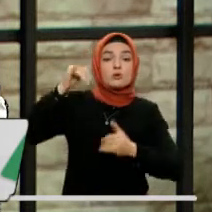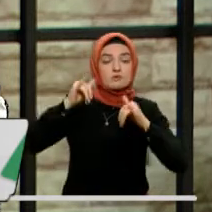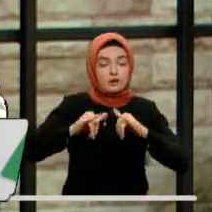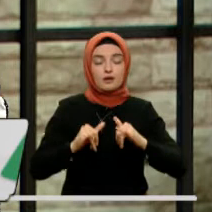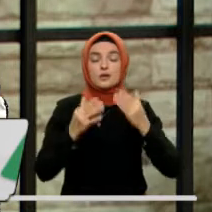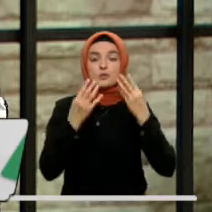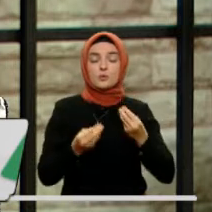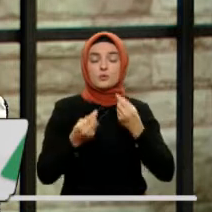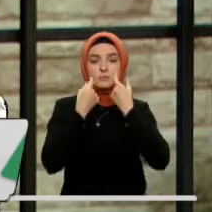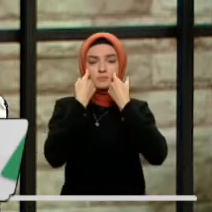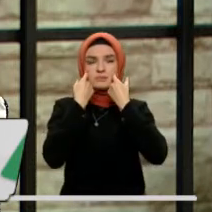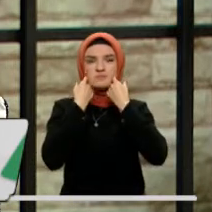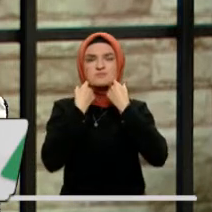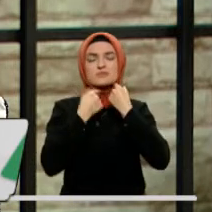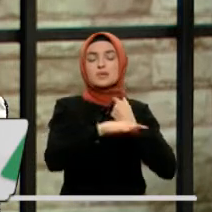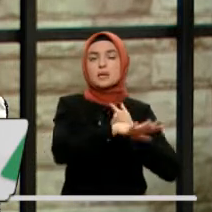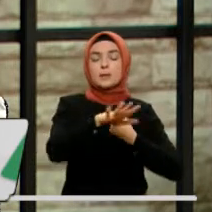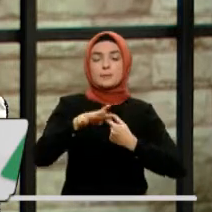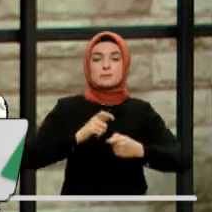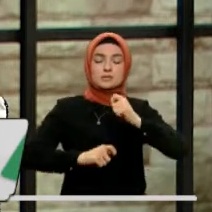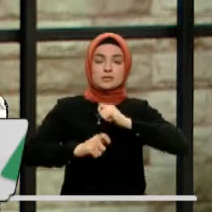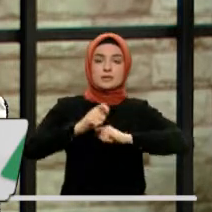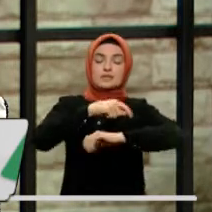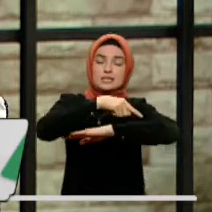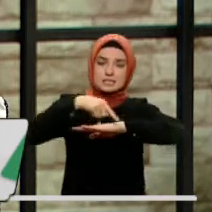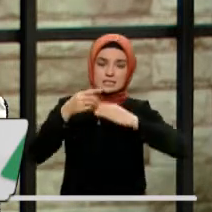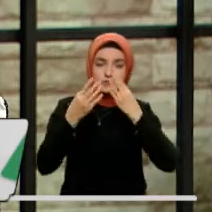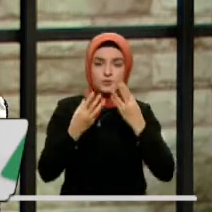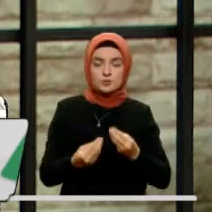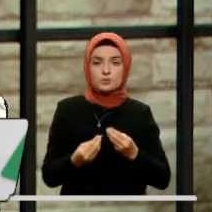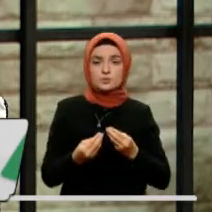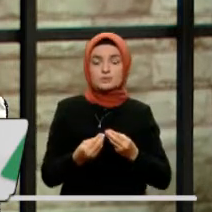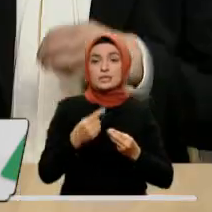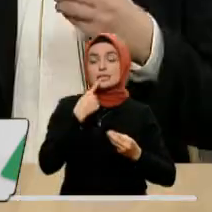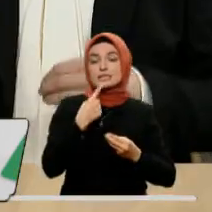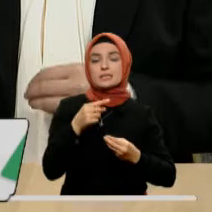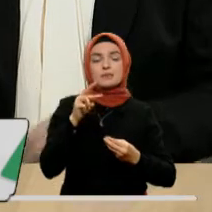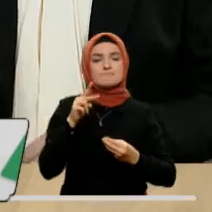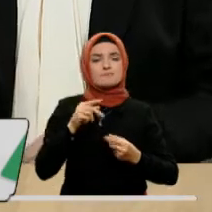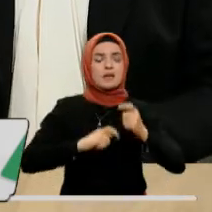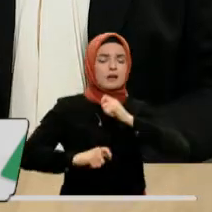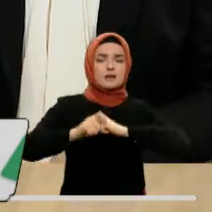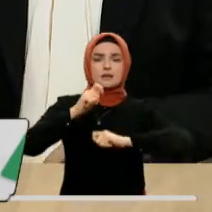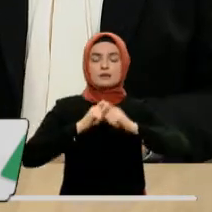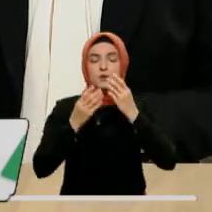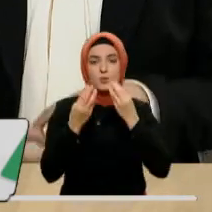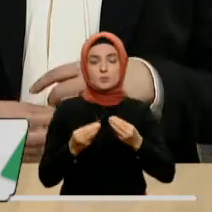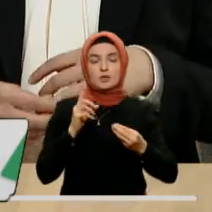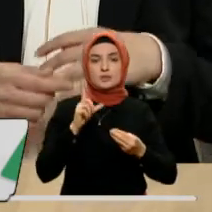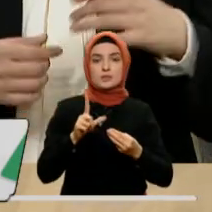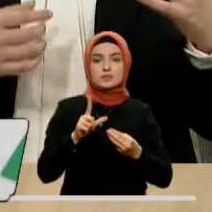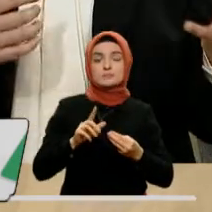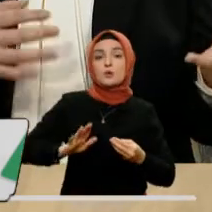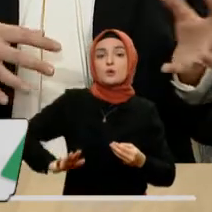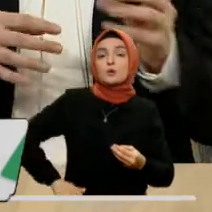şekilde geçerli. Hepimizde bir hareket kısıtlamasına gitti. Yine az önce dediğim gibi kilit nokta hareketti. Çocuklar